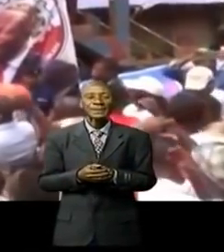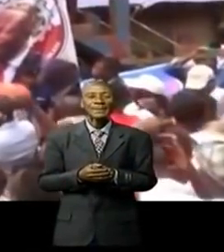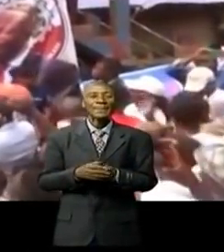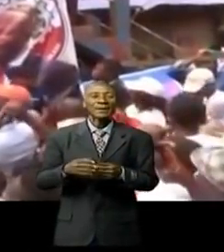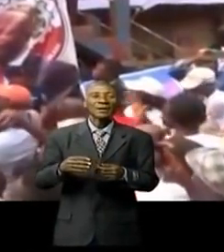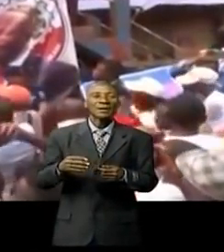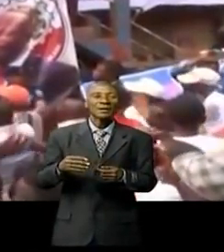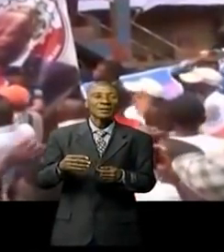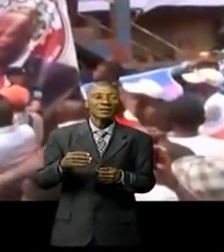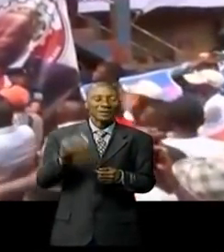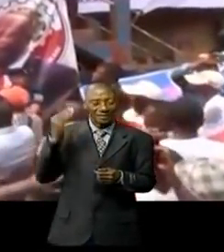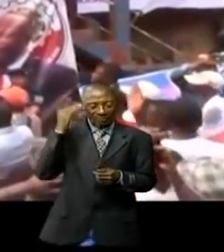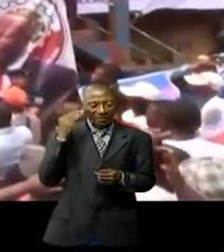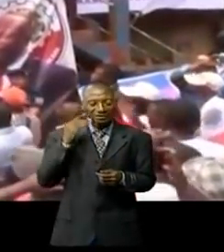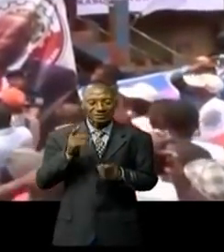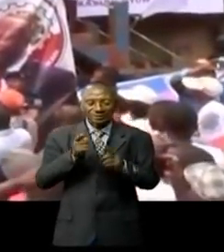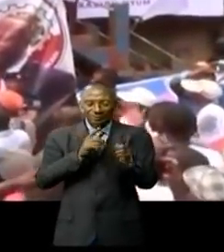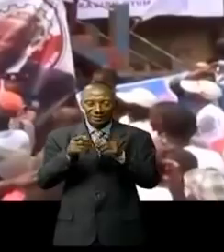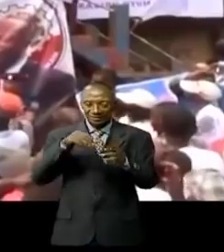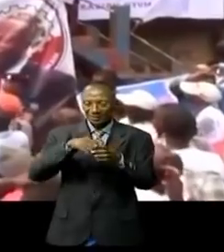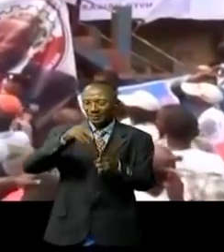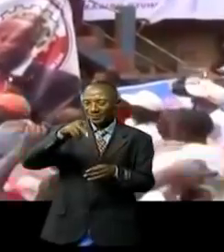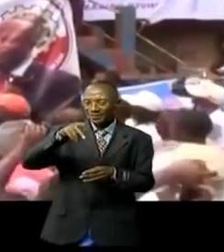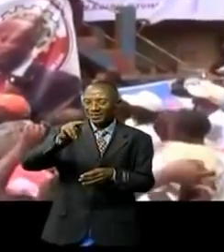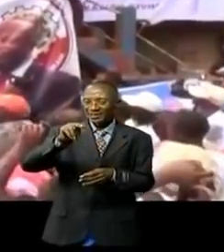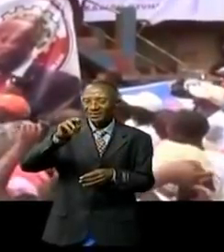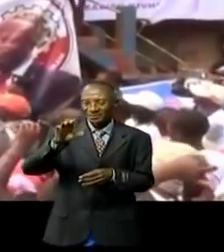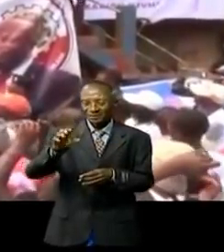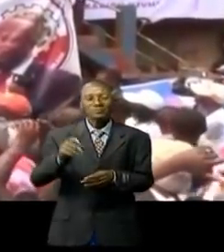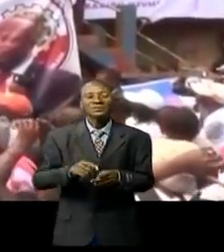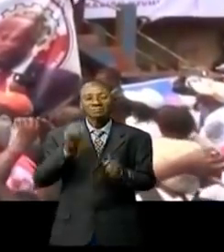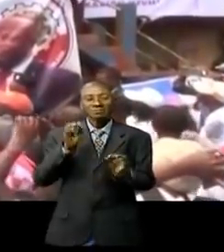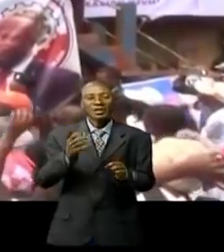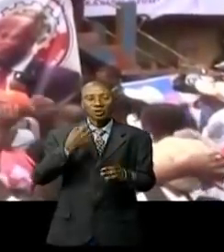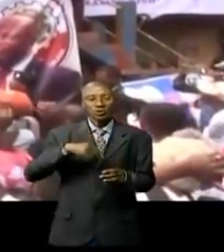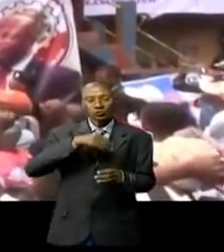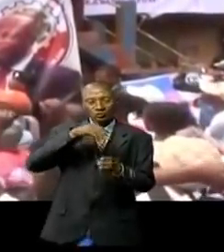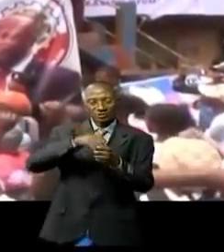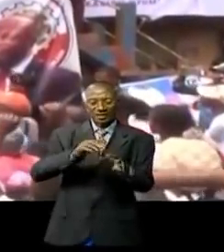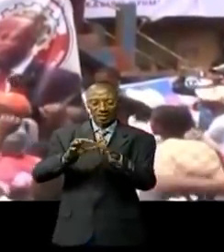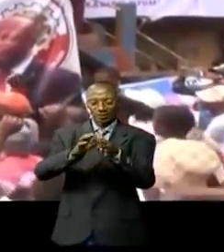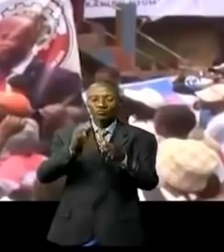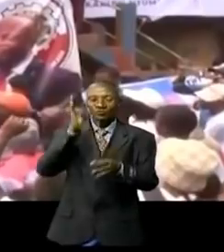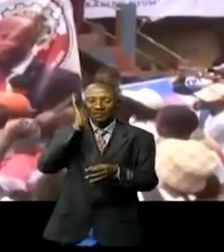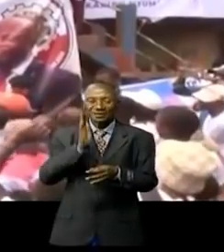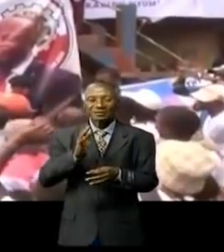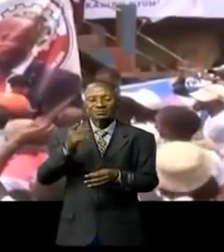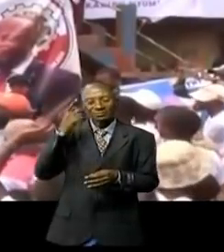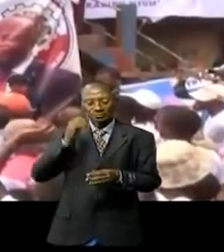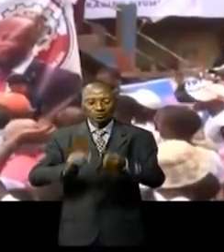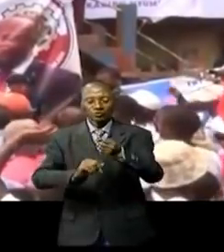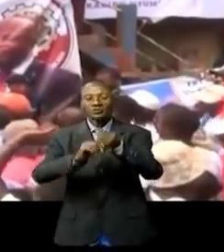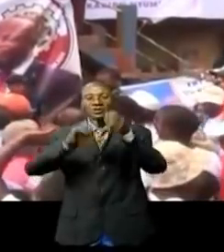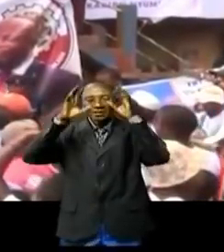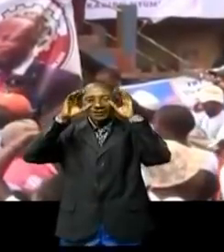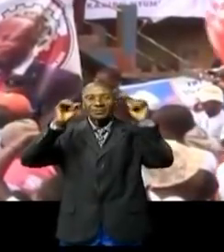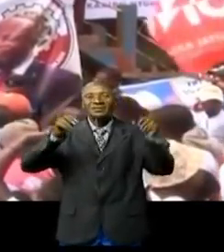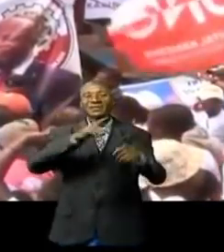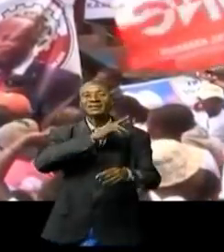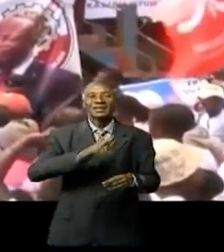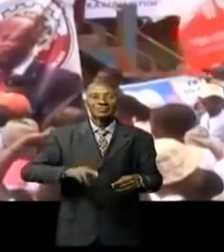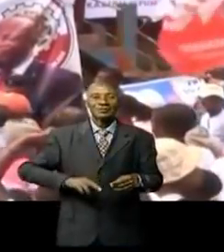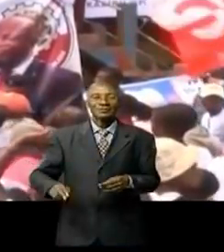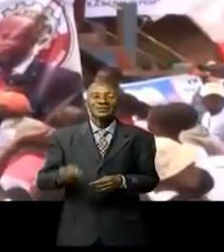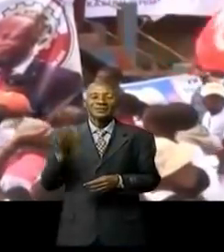Nous, UNC, nous sommes dans l'Union sacrée. C'est pour soutenir le président de la République, Félix Antoine Tshisekedi,